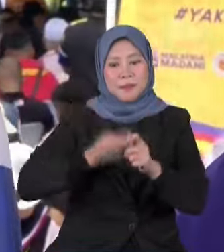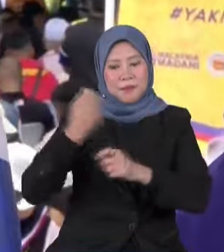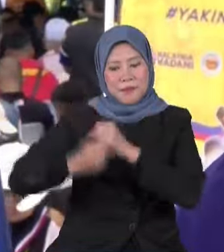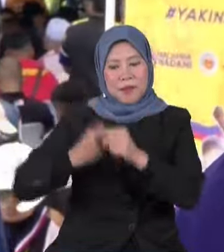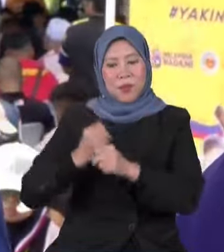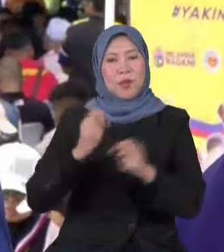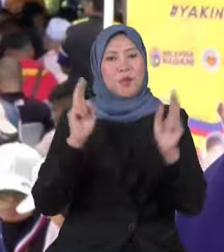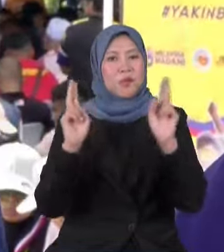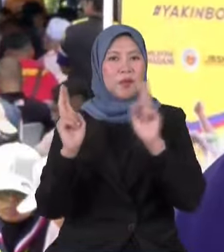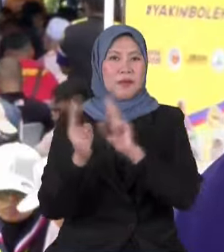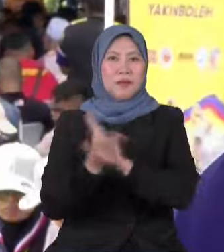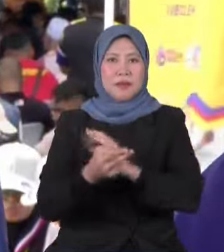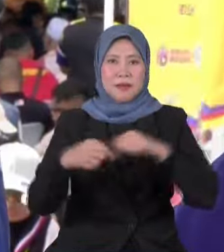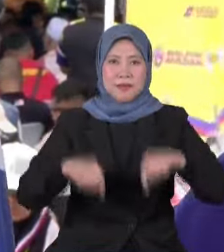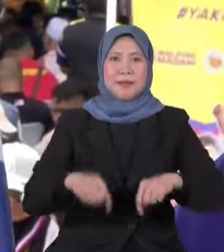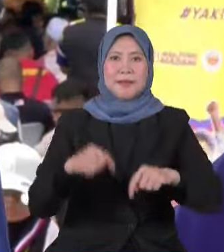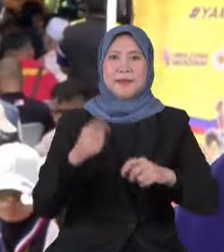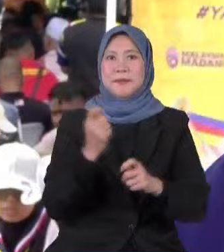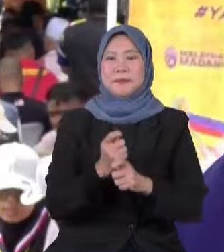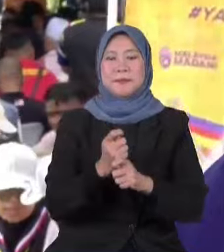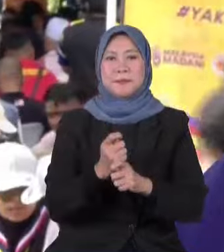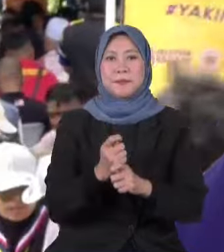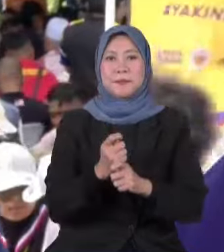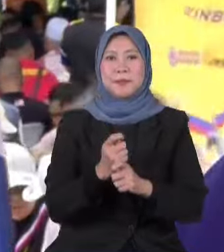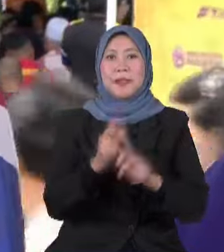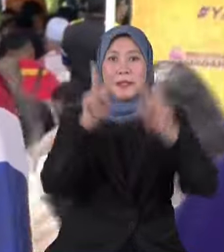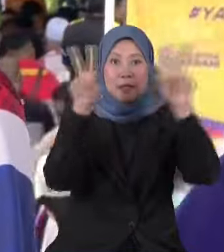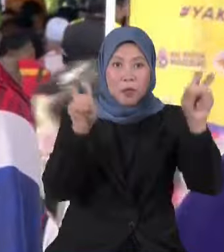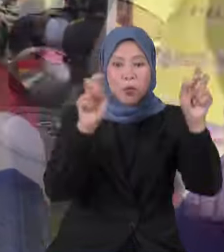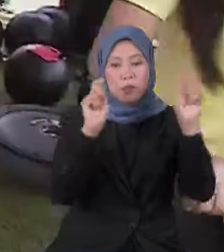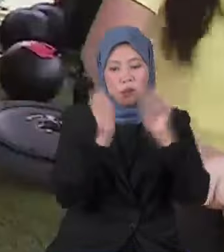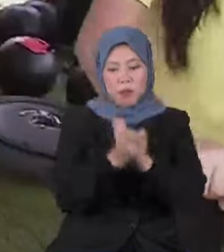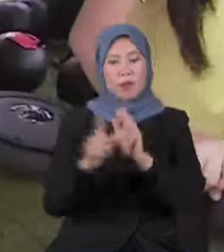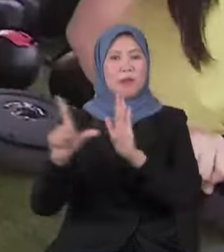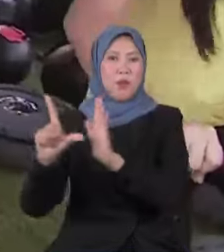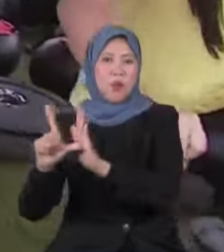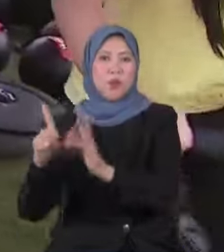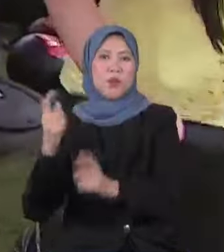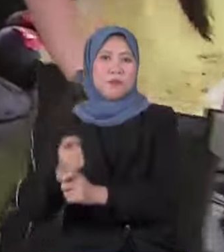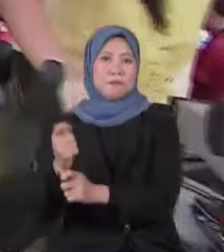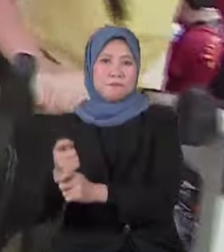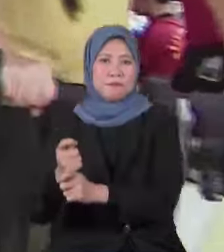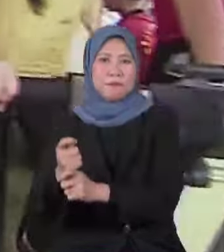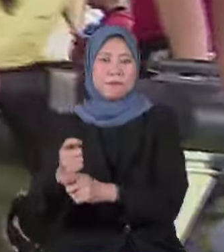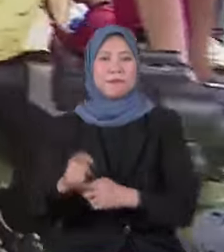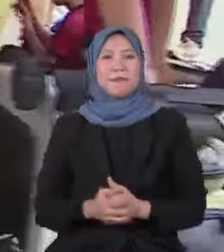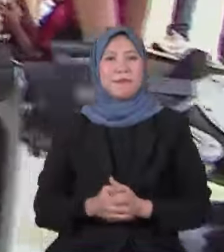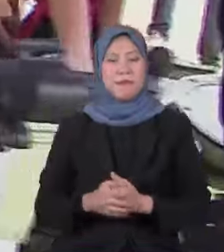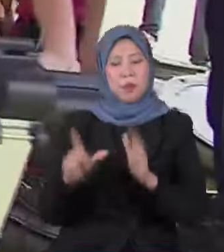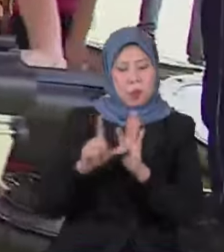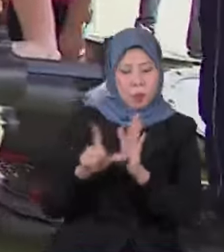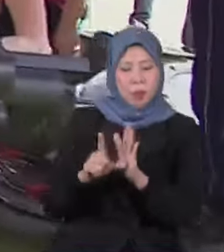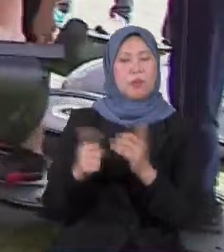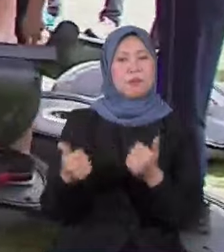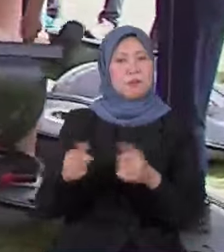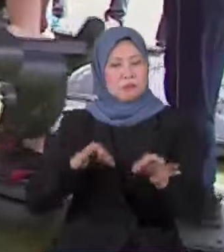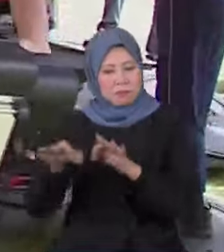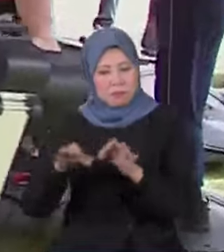berubah. Logo buat masa ini kita kekalkan. Tema akan berubah, logo akan kekalkan. Sebab logo itu memberikan makna, seribu